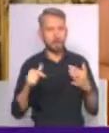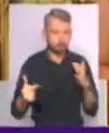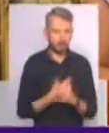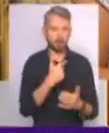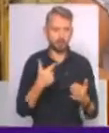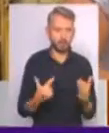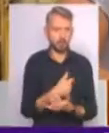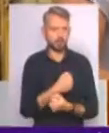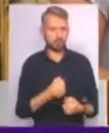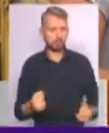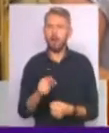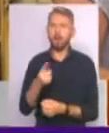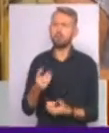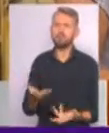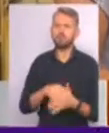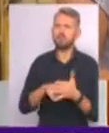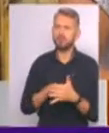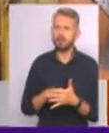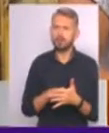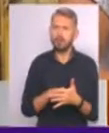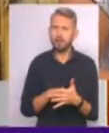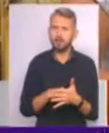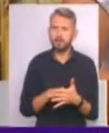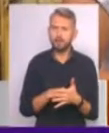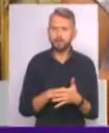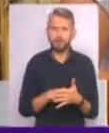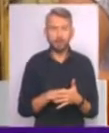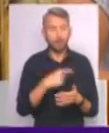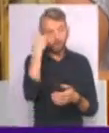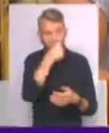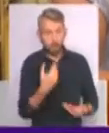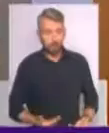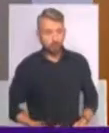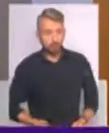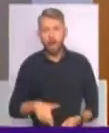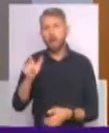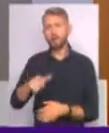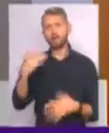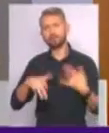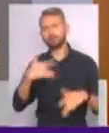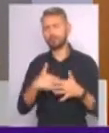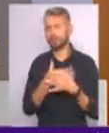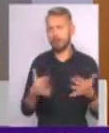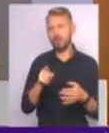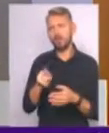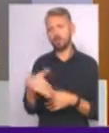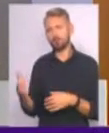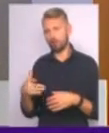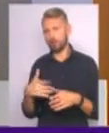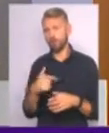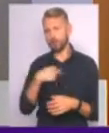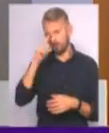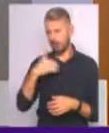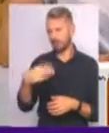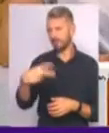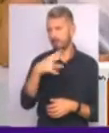опять, и опять. А из-за чего? Это от, людина виправдовує чим завгодно. От конечно. Ви з сторони, я вас знаю вже років